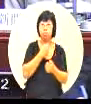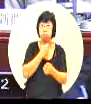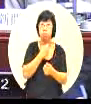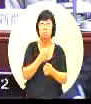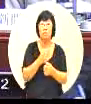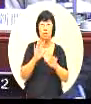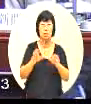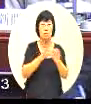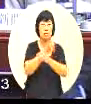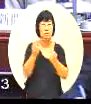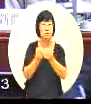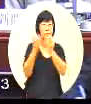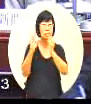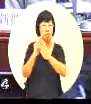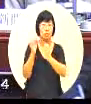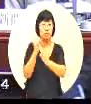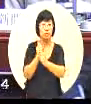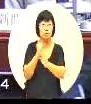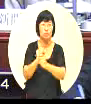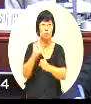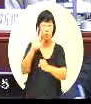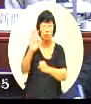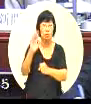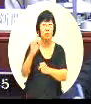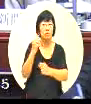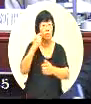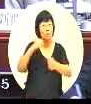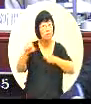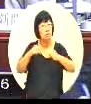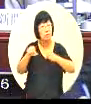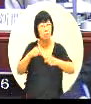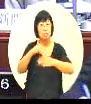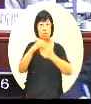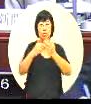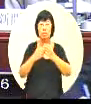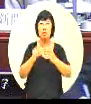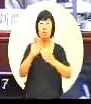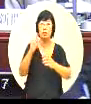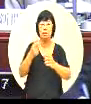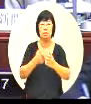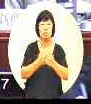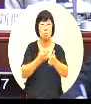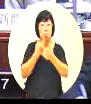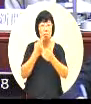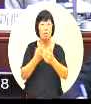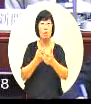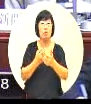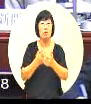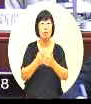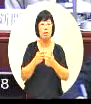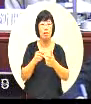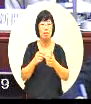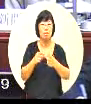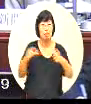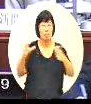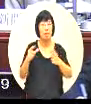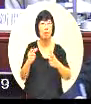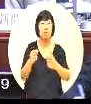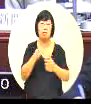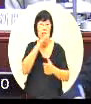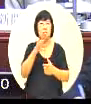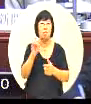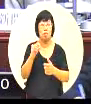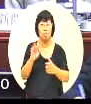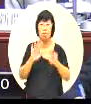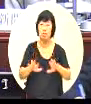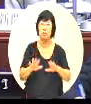花旗都在做，规模够不够大，吸引够不够大啊？这个部分我们觉得我们应该在检讨，我们认